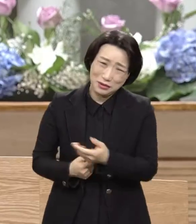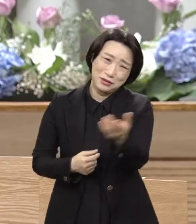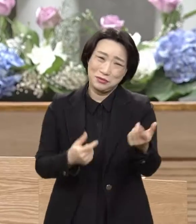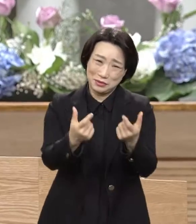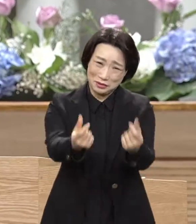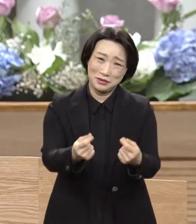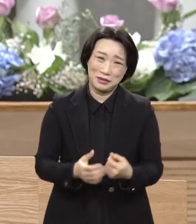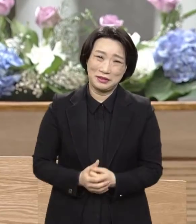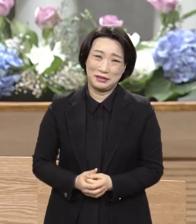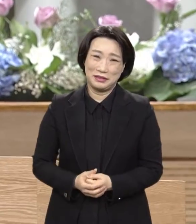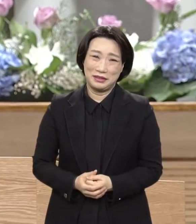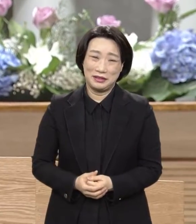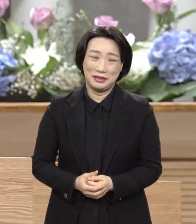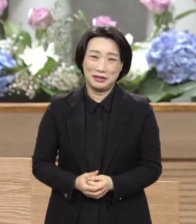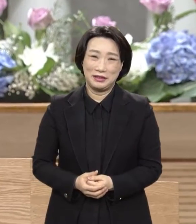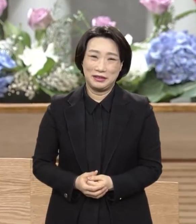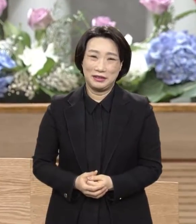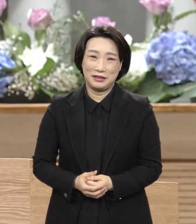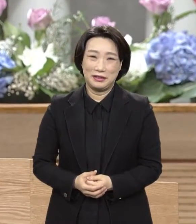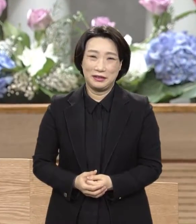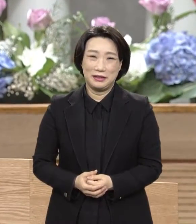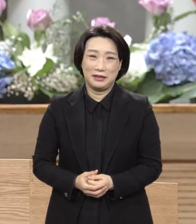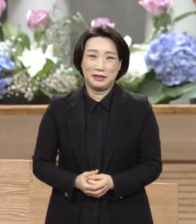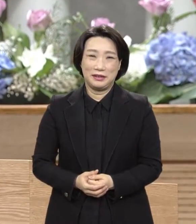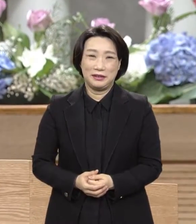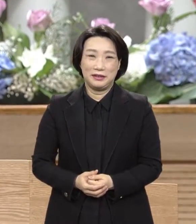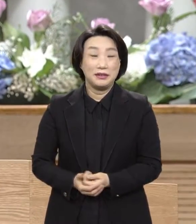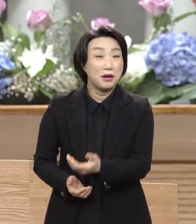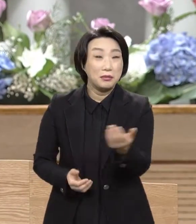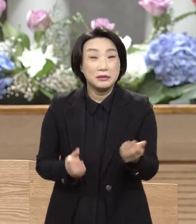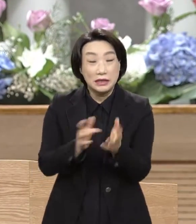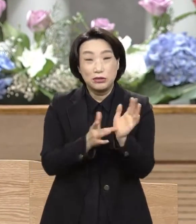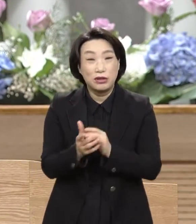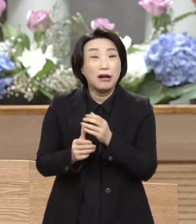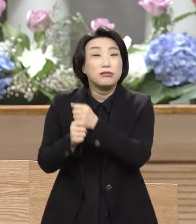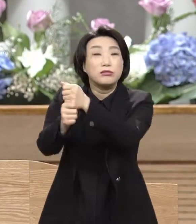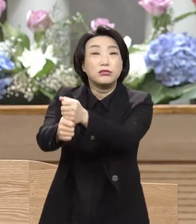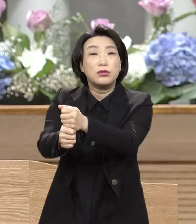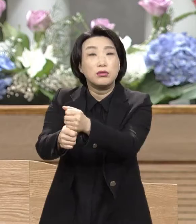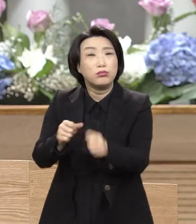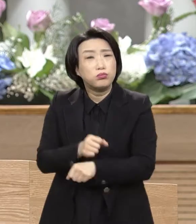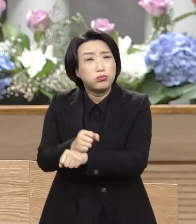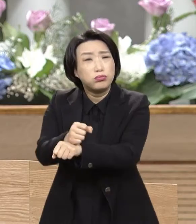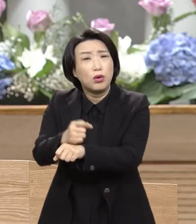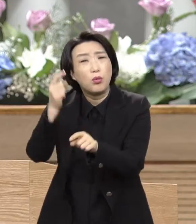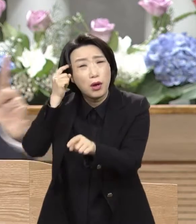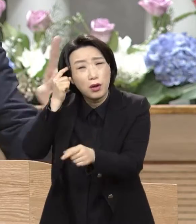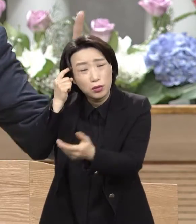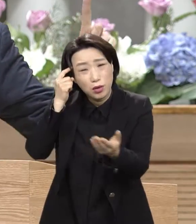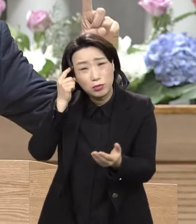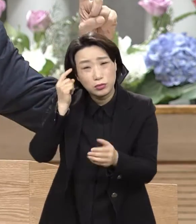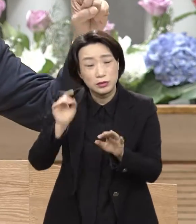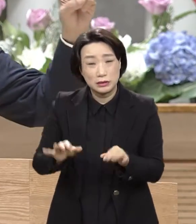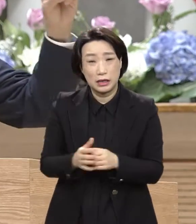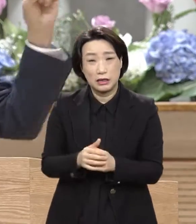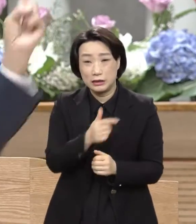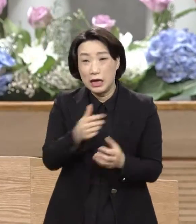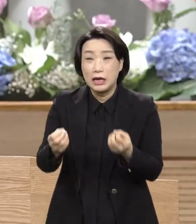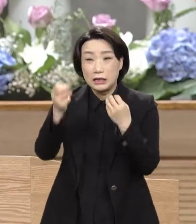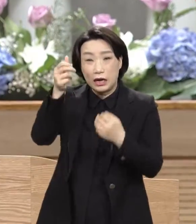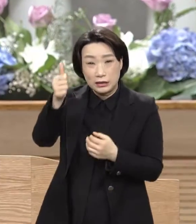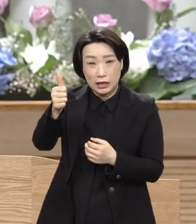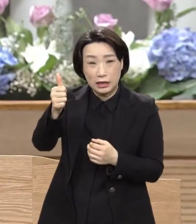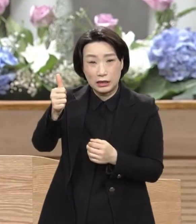응? 자 응? 예수가 왜 끌려가야 돼 응? 자